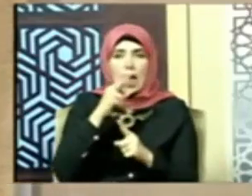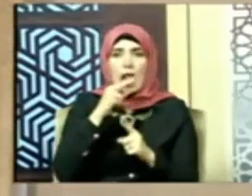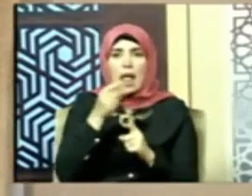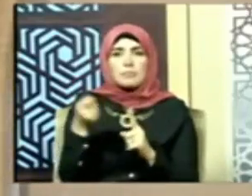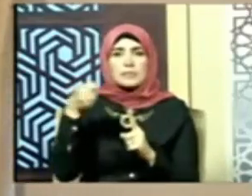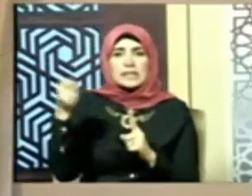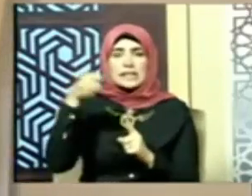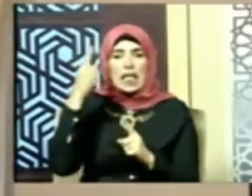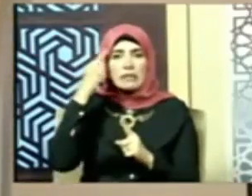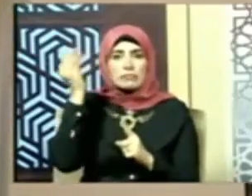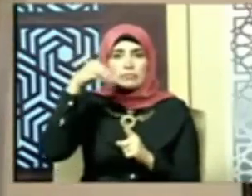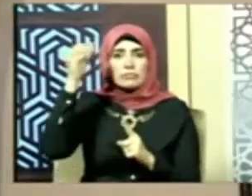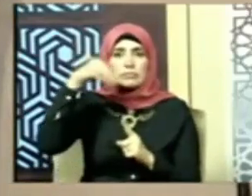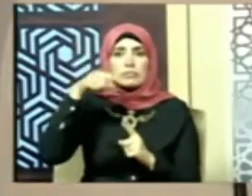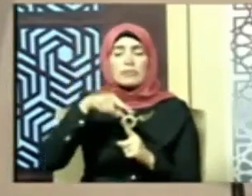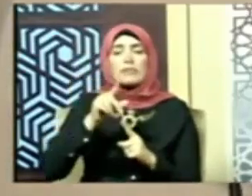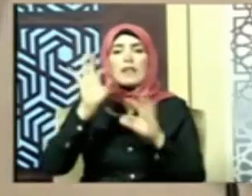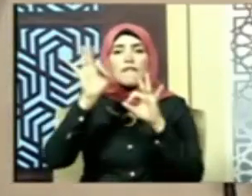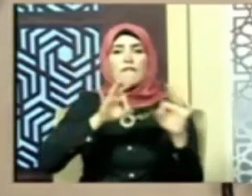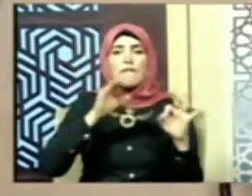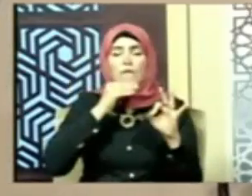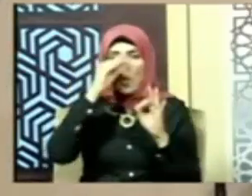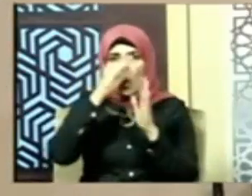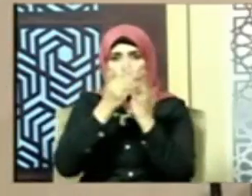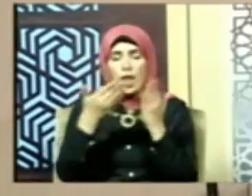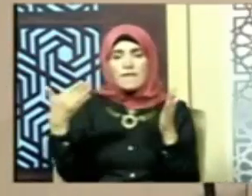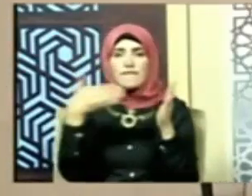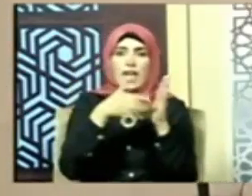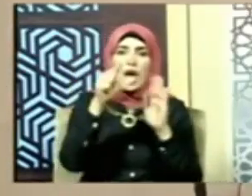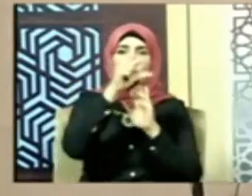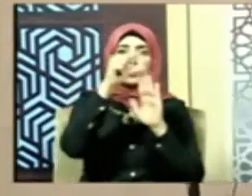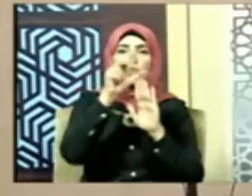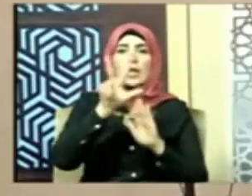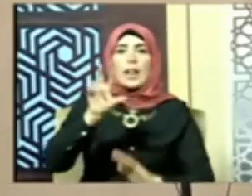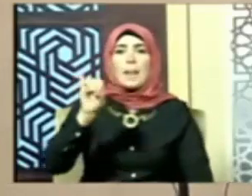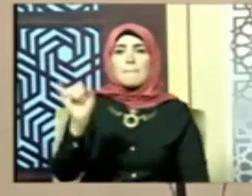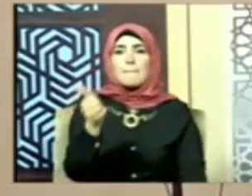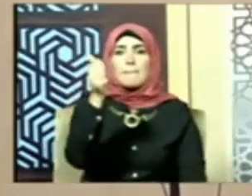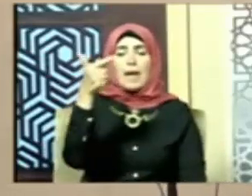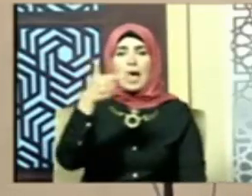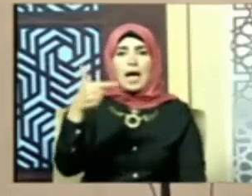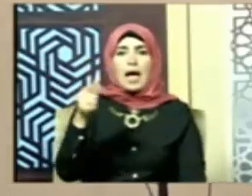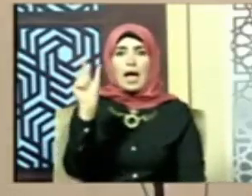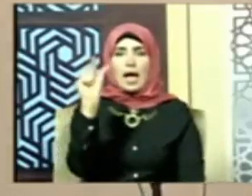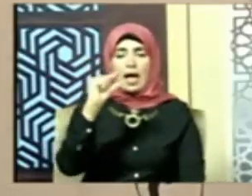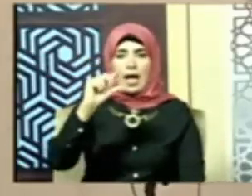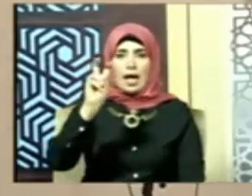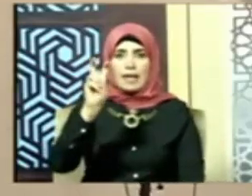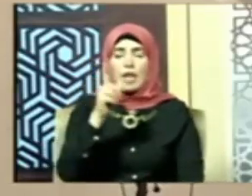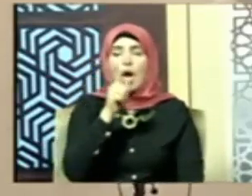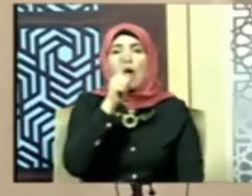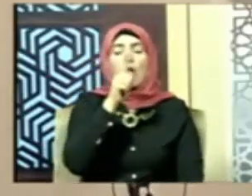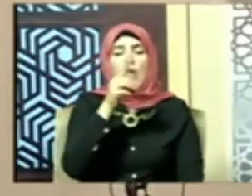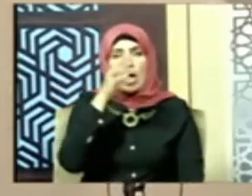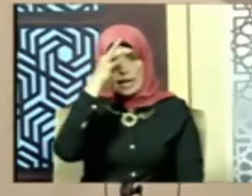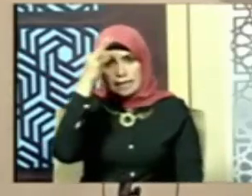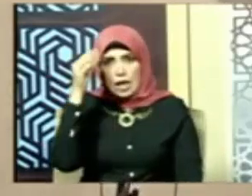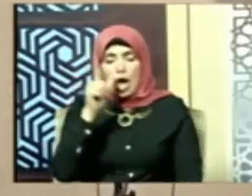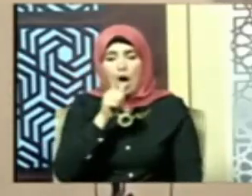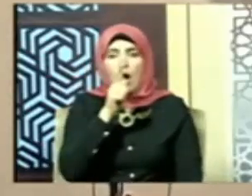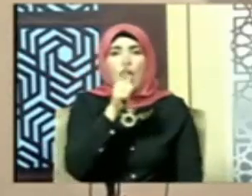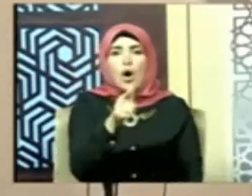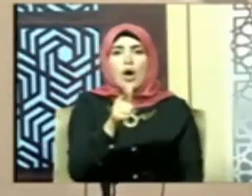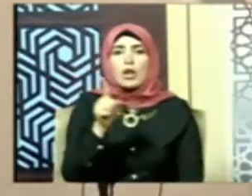يقص علينا القرآن في أواخر سورة المائدة: وإذ قال الله يا عيسى